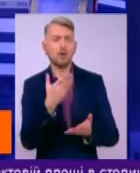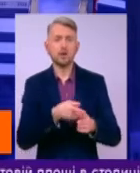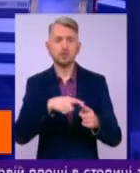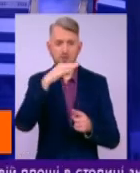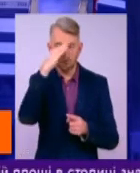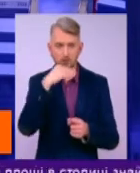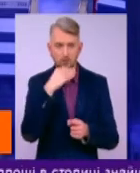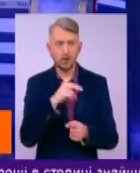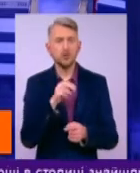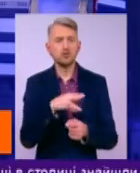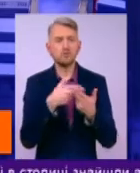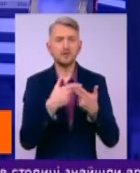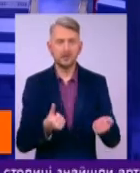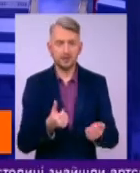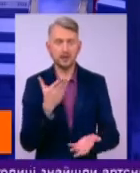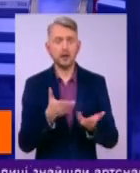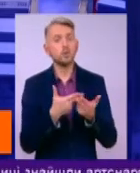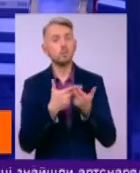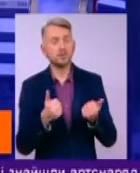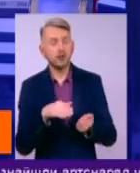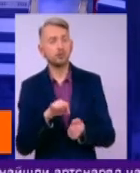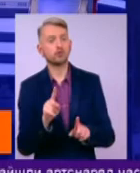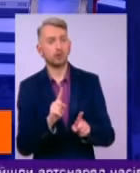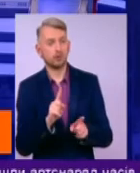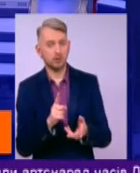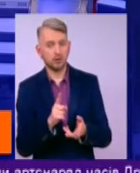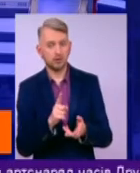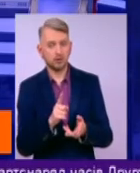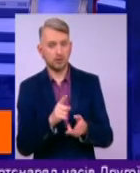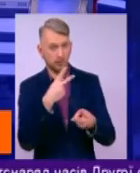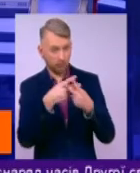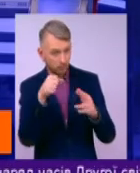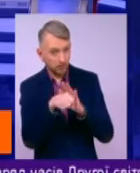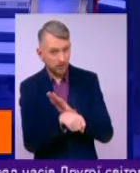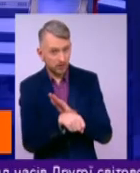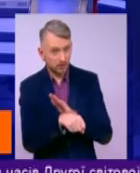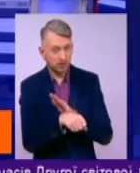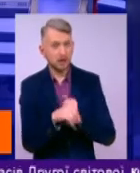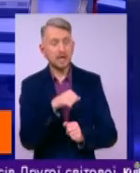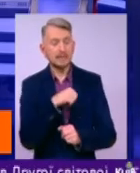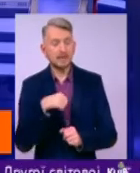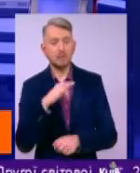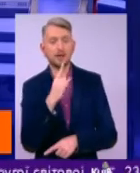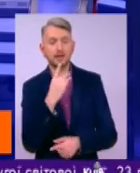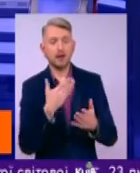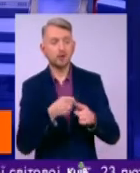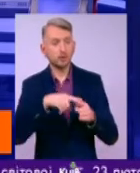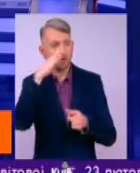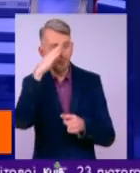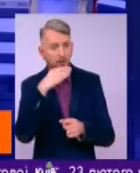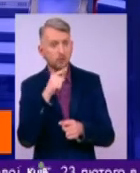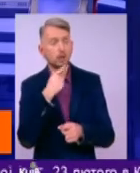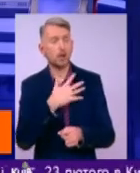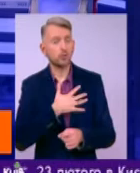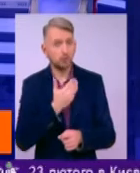батько. Чим признати? Бо якщо признати, то що тоді? Посадіть його в тюрму, посадить? Ну і сама, до речі, дитина, якщо це батько, вона